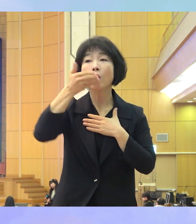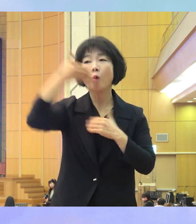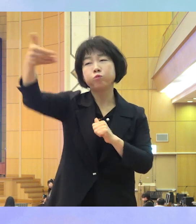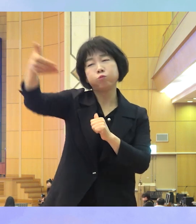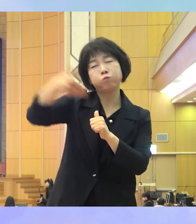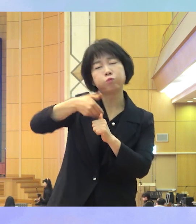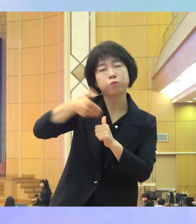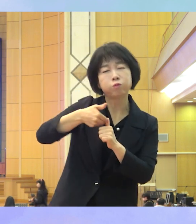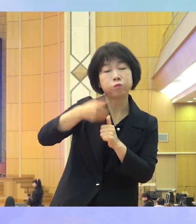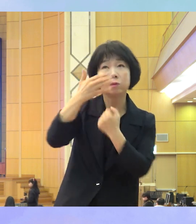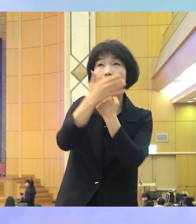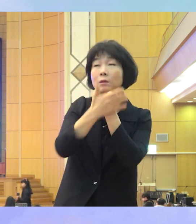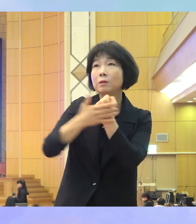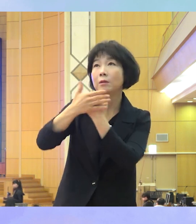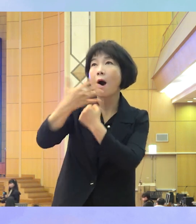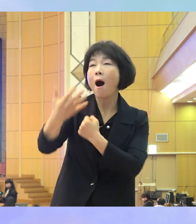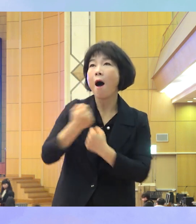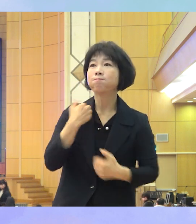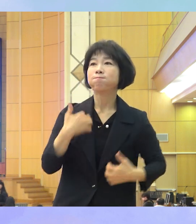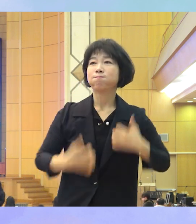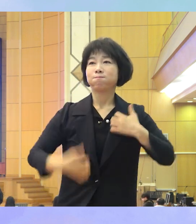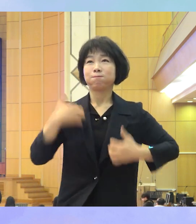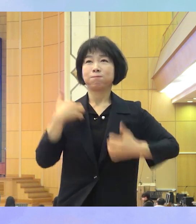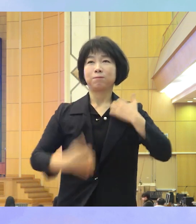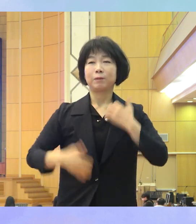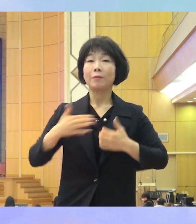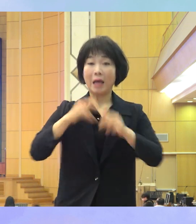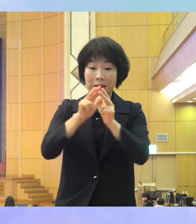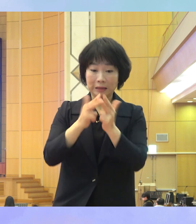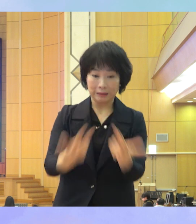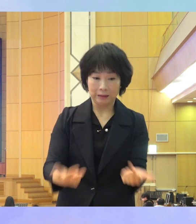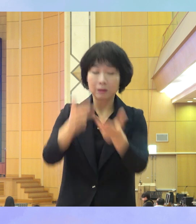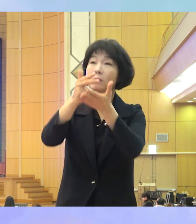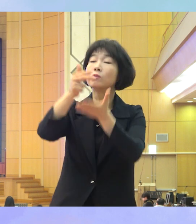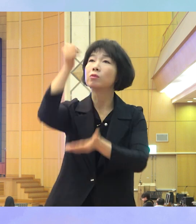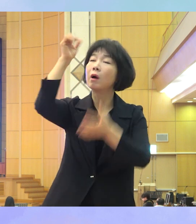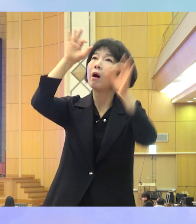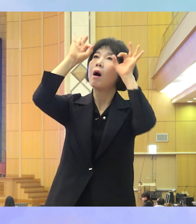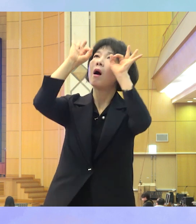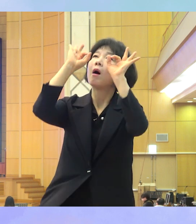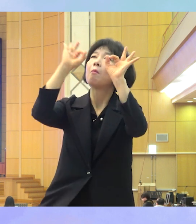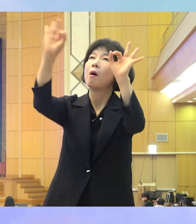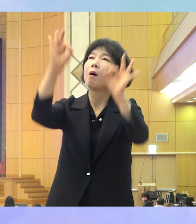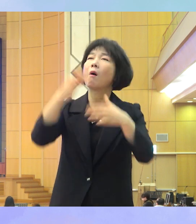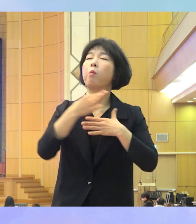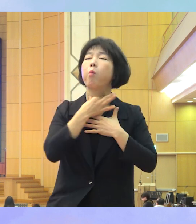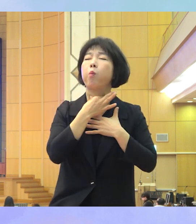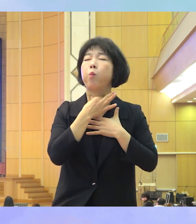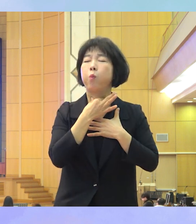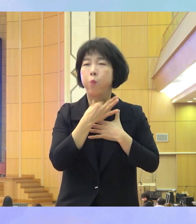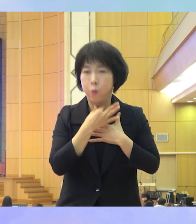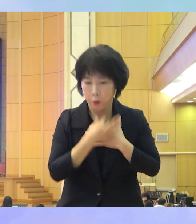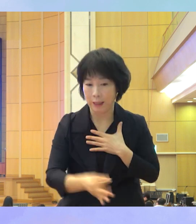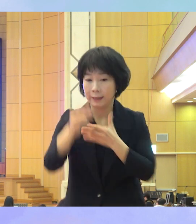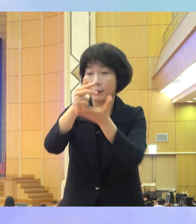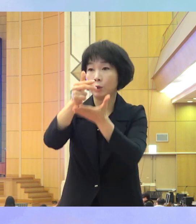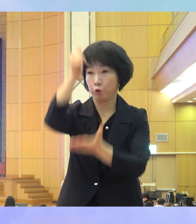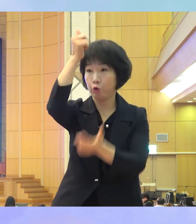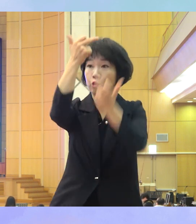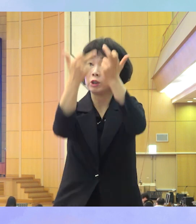먹이시는 그네 누리고 나 친히 주를 뵙기